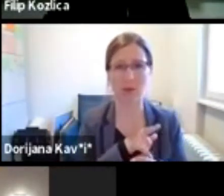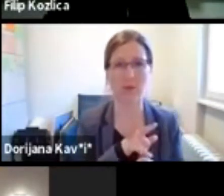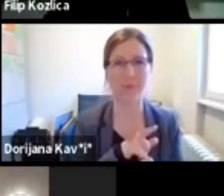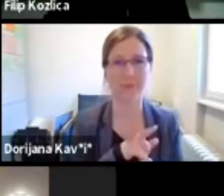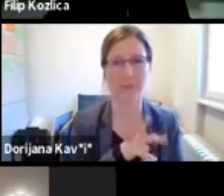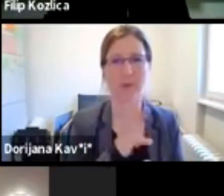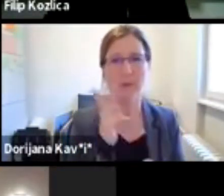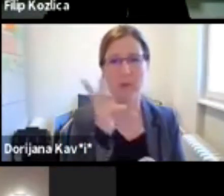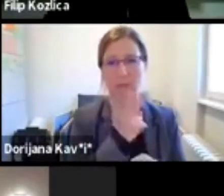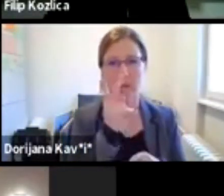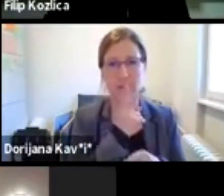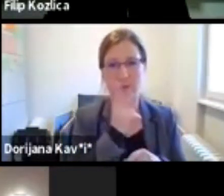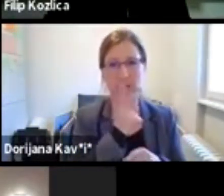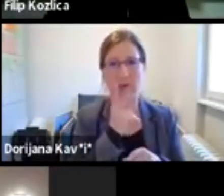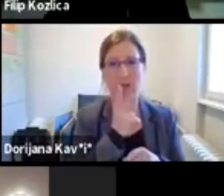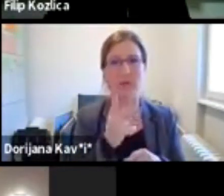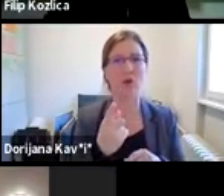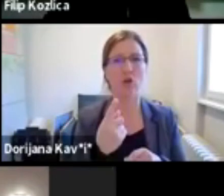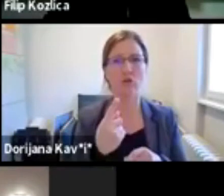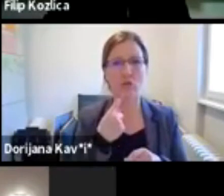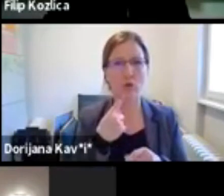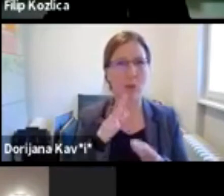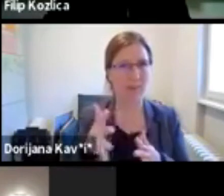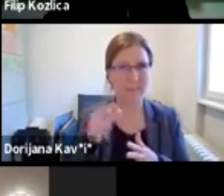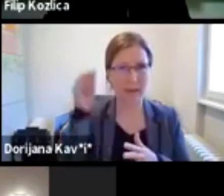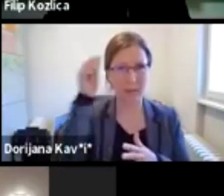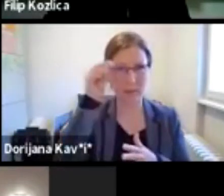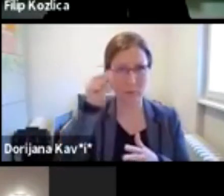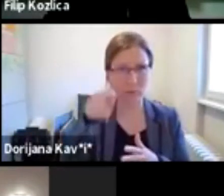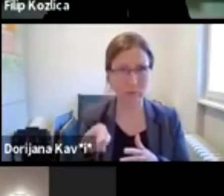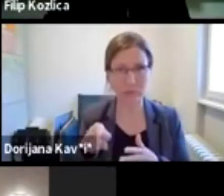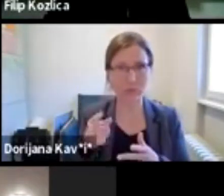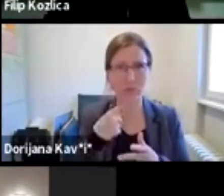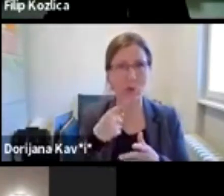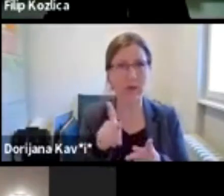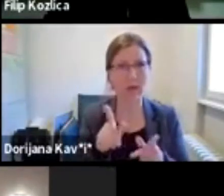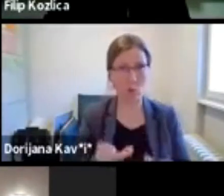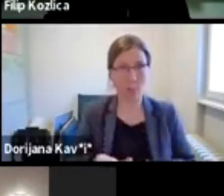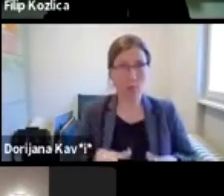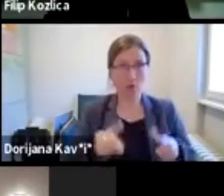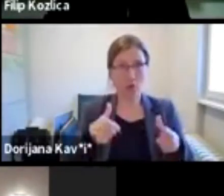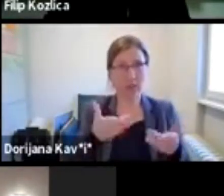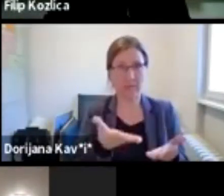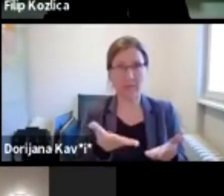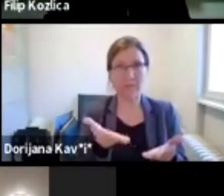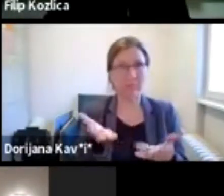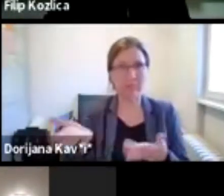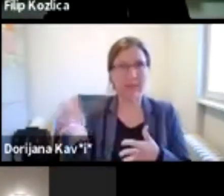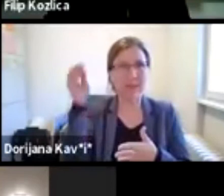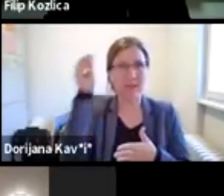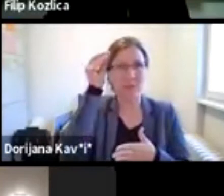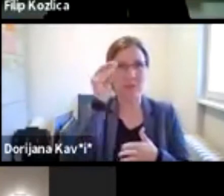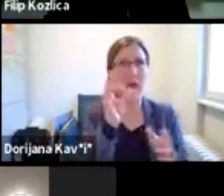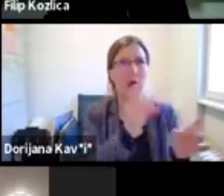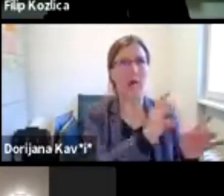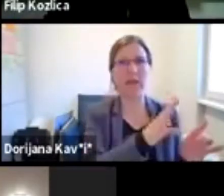Naravno da čovjek koji to ne proživljava, ne razmišlja na taj način, nikomu to ne veli da bi ga naučio,